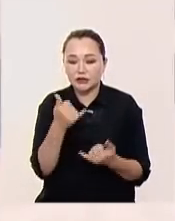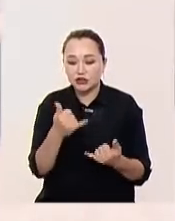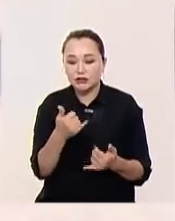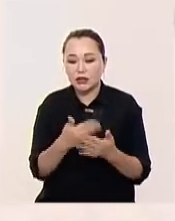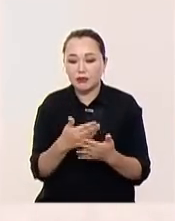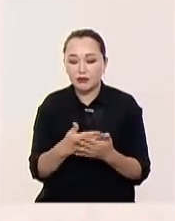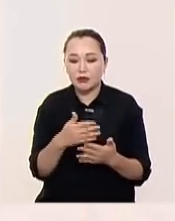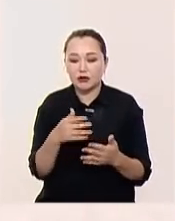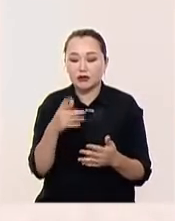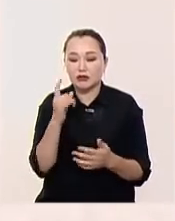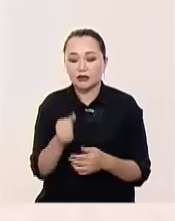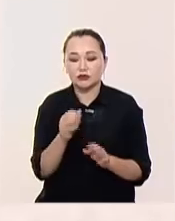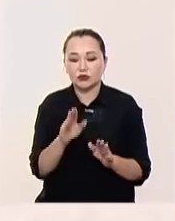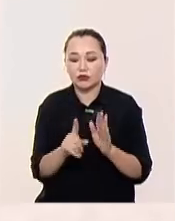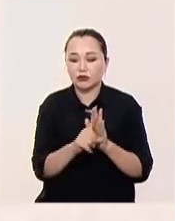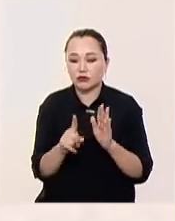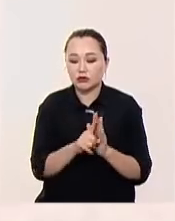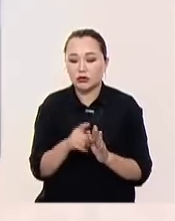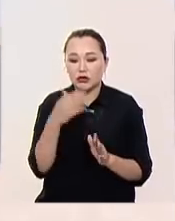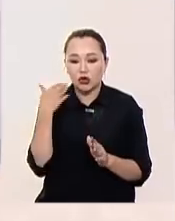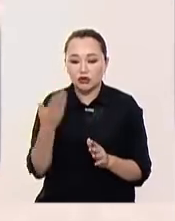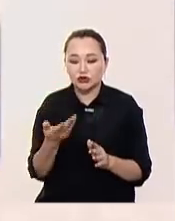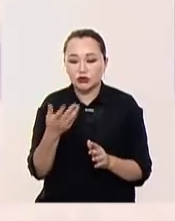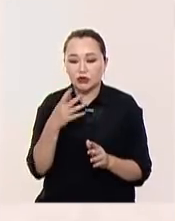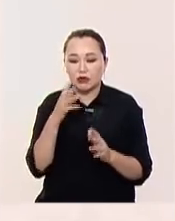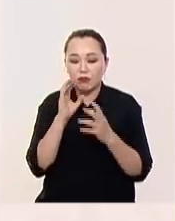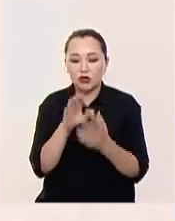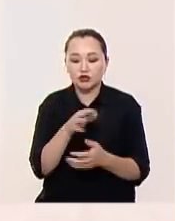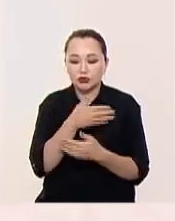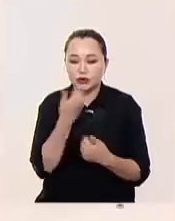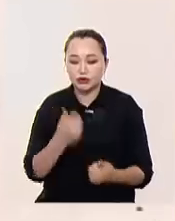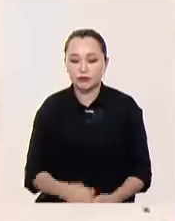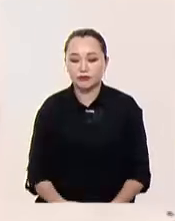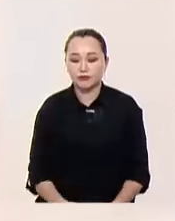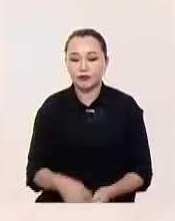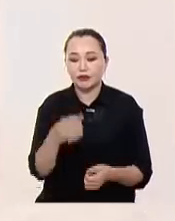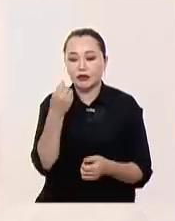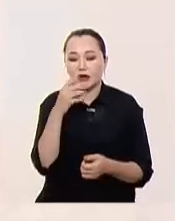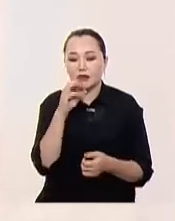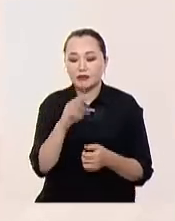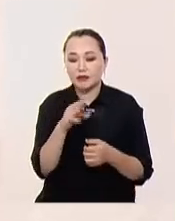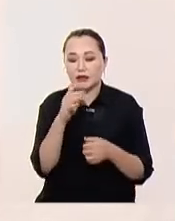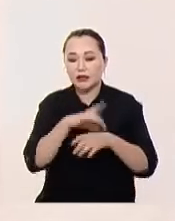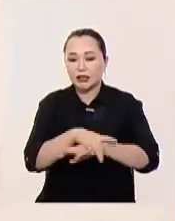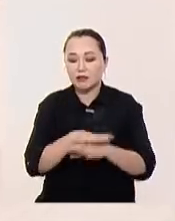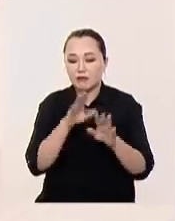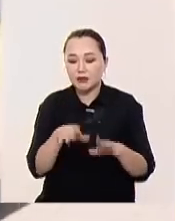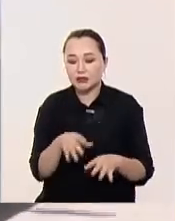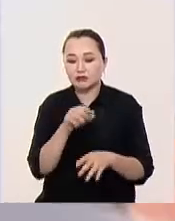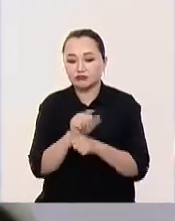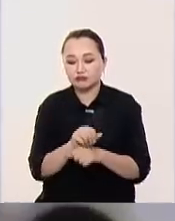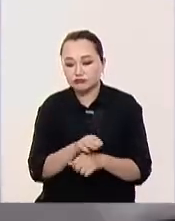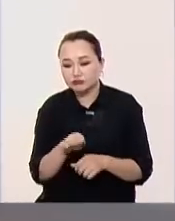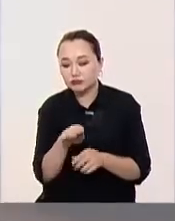например, фабричный на такси только добираться. Маршруток нет. Райымбек даңғылында енді жол жиегіне тоқтап,